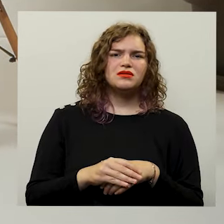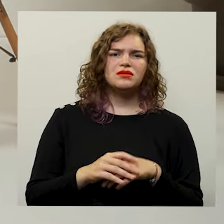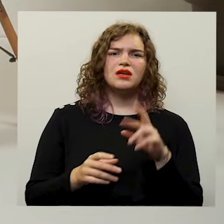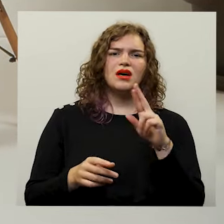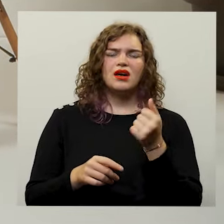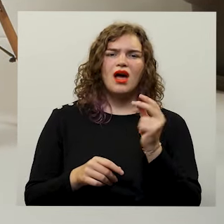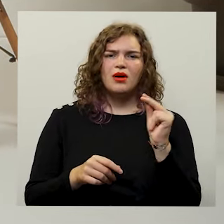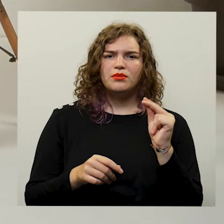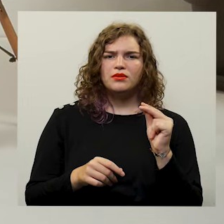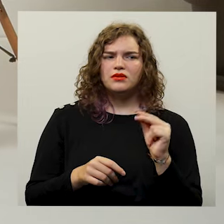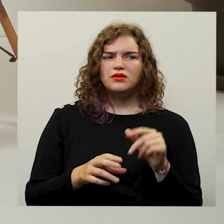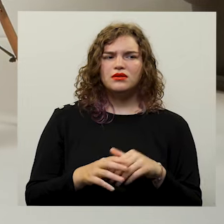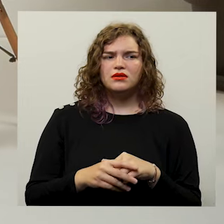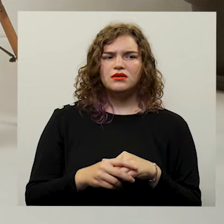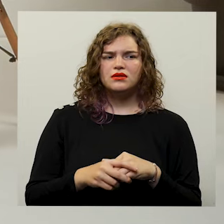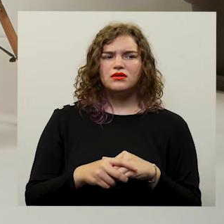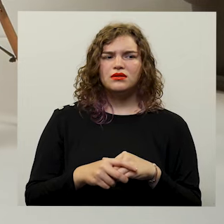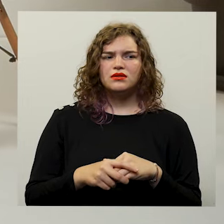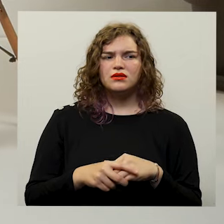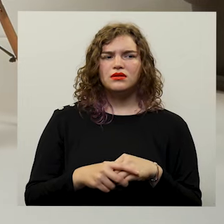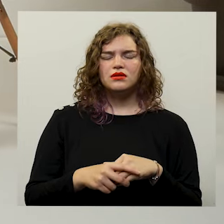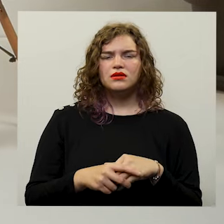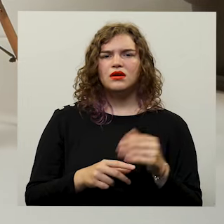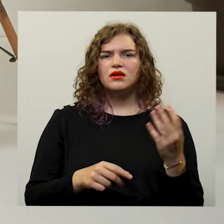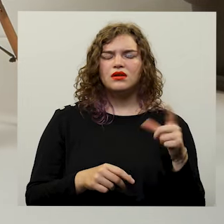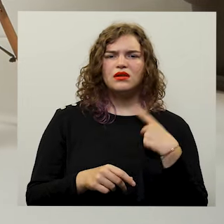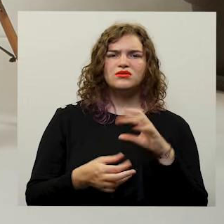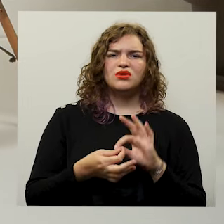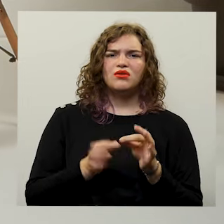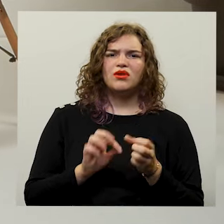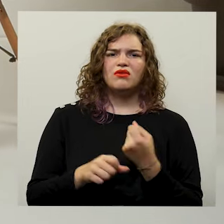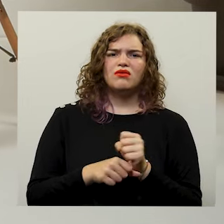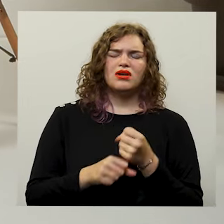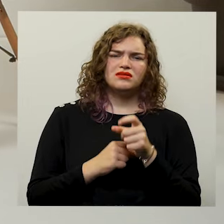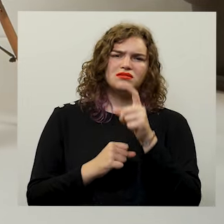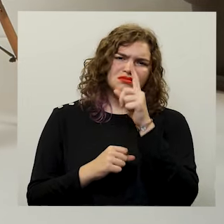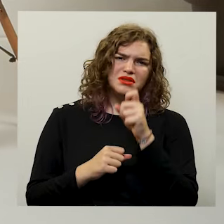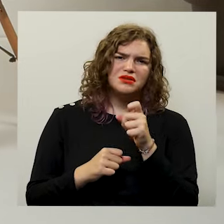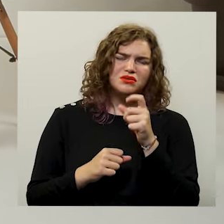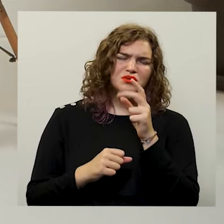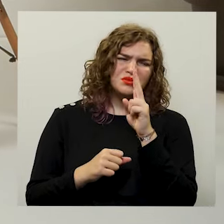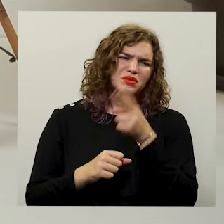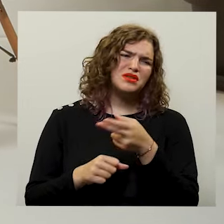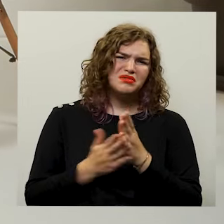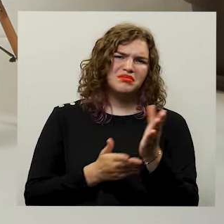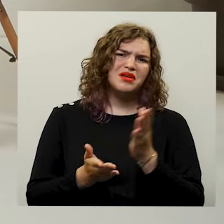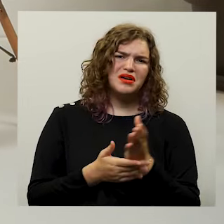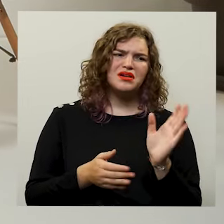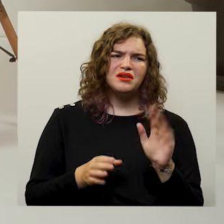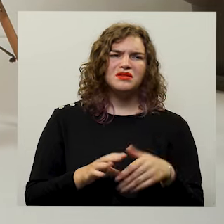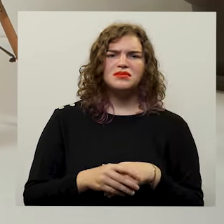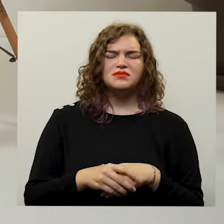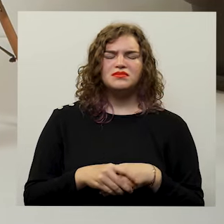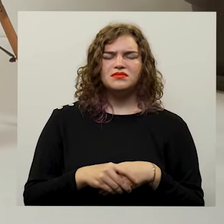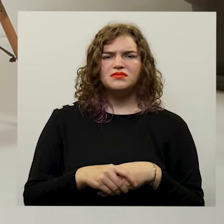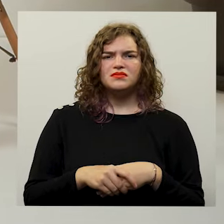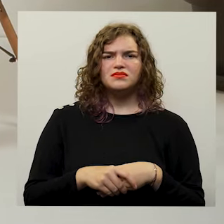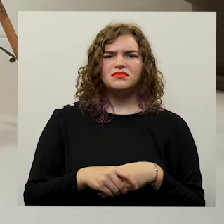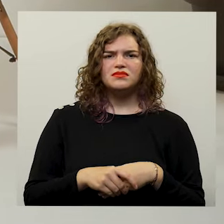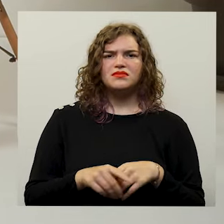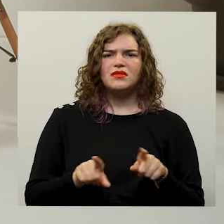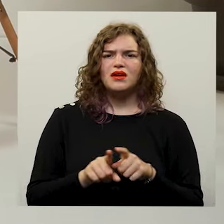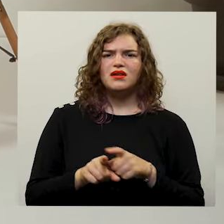Lumească. Da, da. Și cuvintele sunt foarte, foarte urâte. Muzică lumească